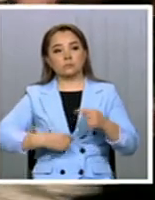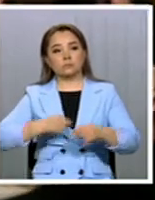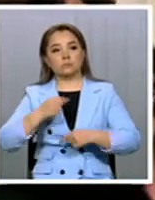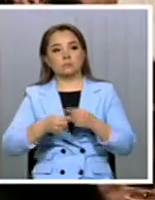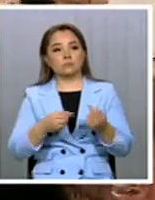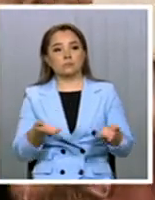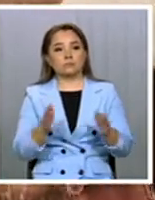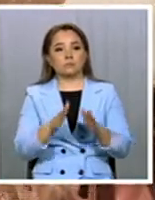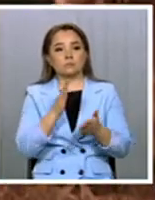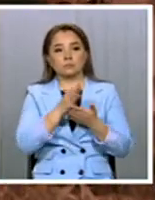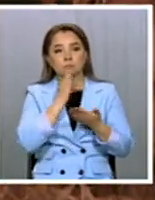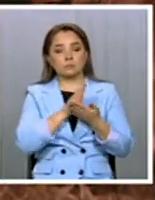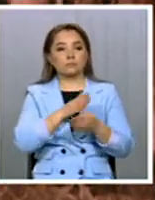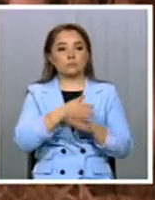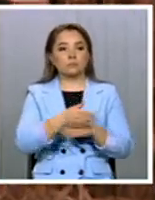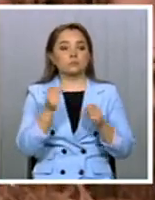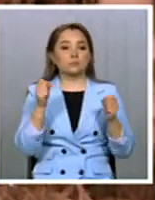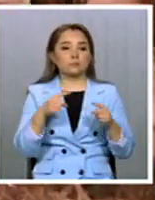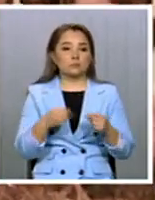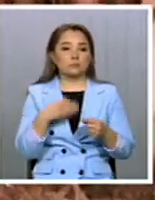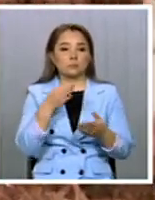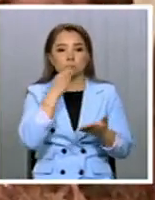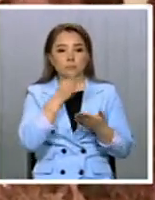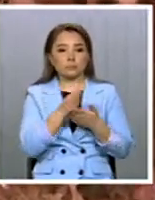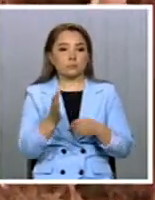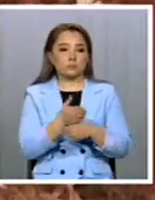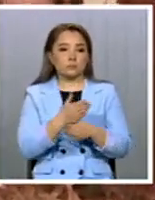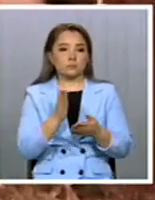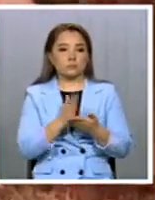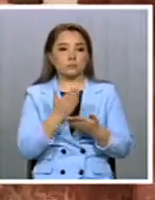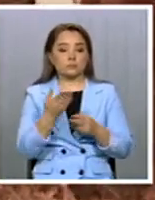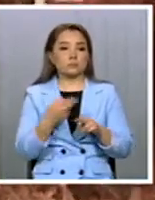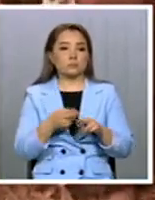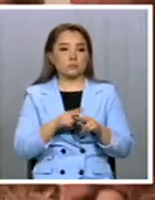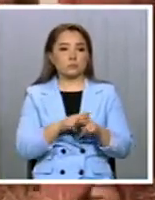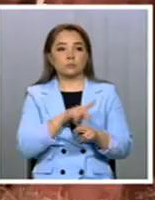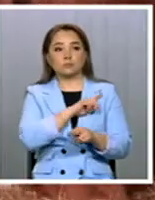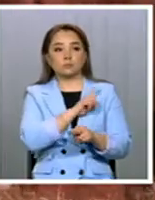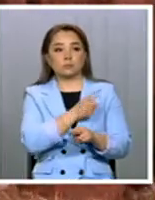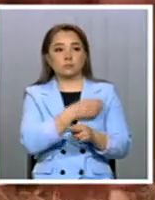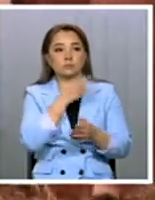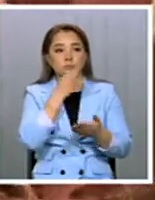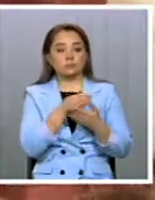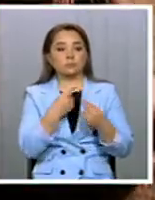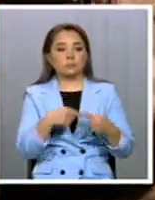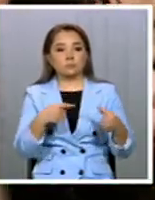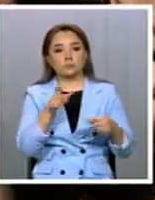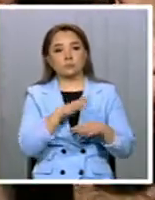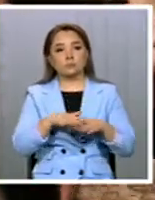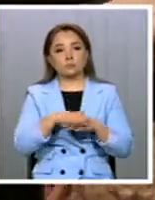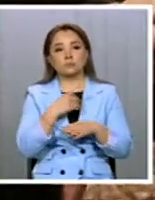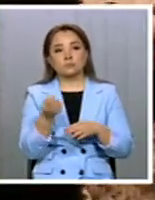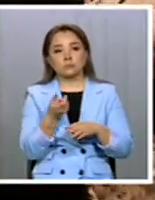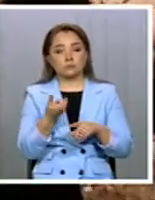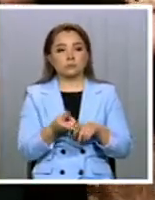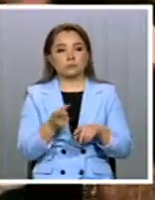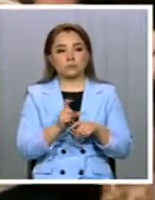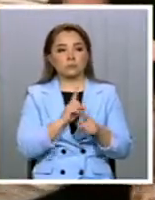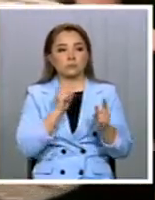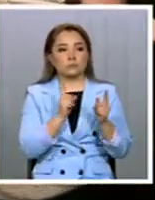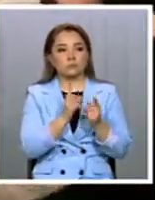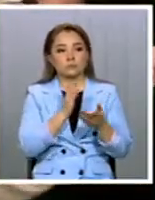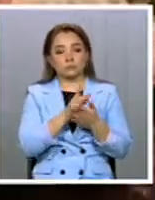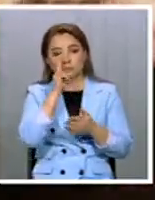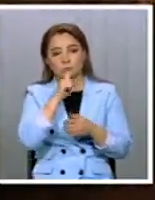бөлігі қонаққа тиесілі енші деп бөлінеді екен. Мұндай жомарттық басқа халықтарда өте аз кездеседі. Қазақ сахарасындағы